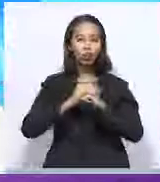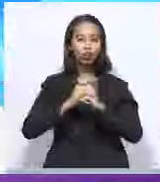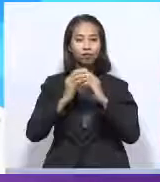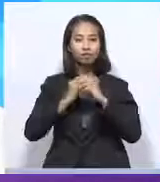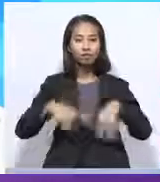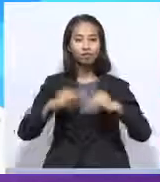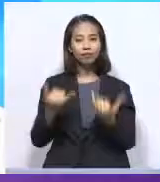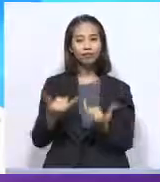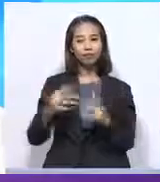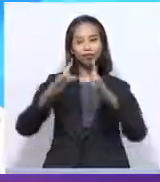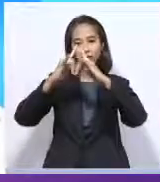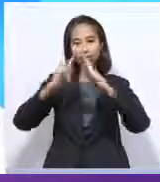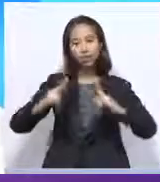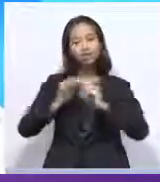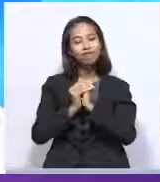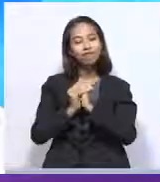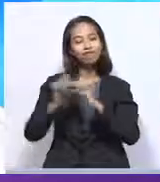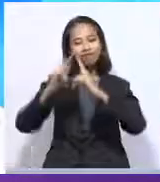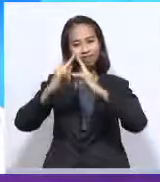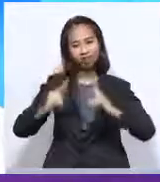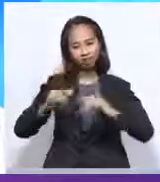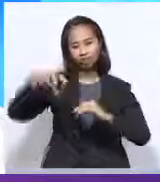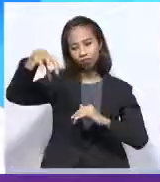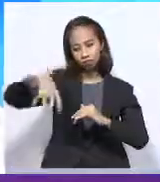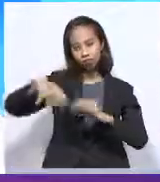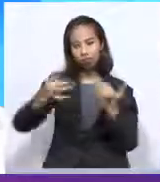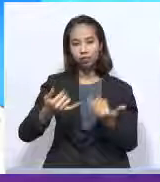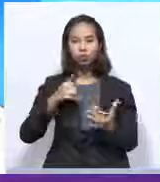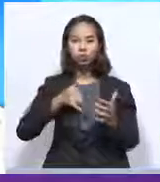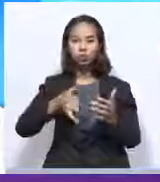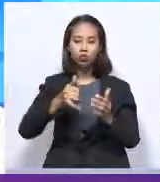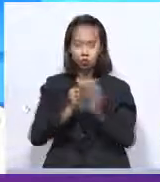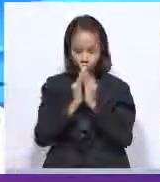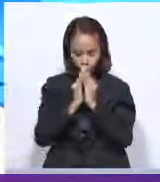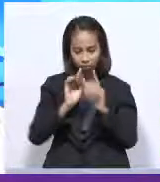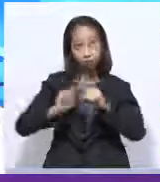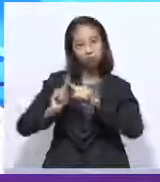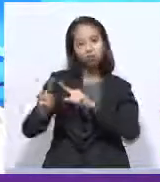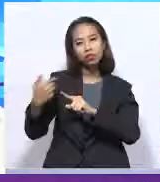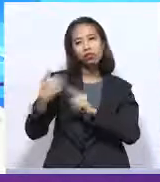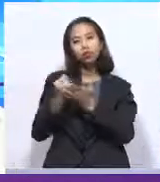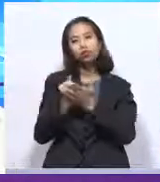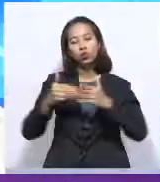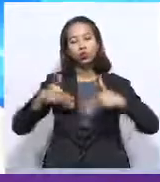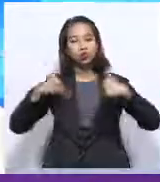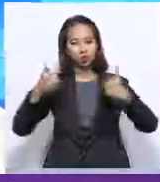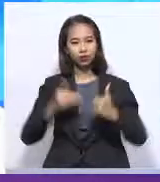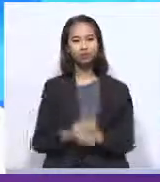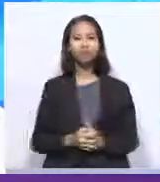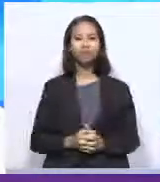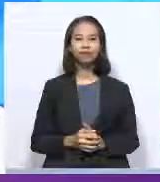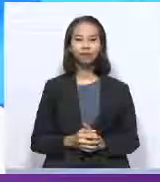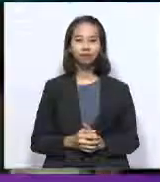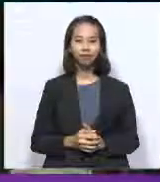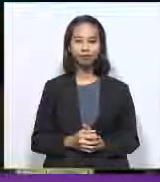ที่ศาลเจ้าพ่อเสือวันนี้นะคะชาวไทยเชื้อสายจีนเดินทางไปสักการะสิ่งศักดิ์สิทธิ์และแก้ปีชงเสริมสิริมงคลรับเทศกาลตรุษจีนกัน